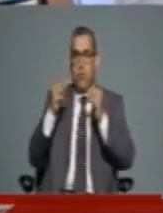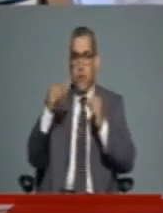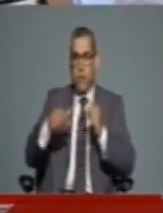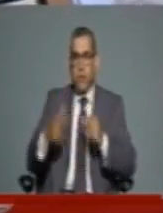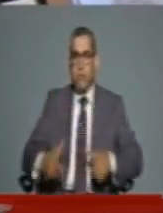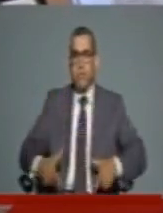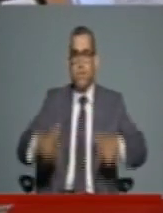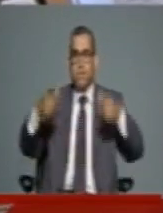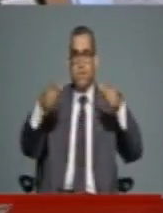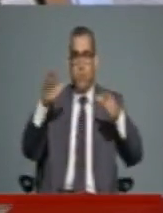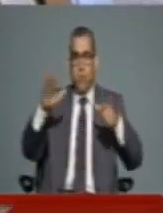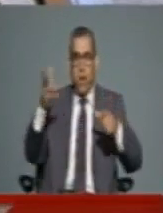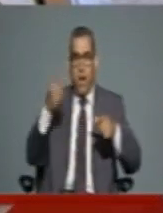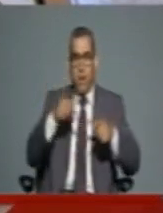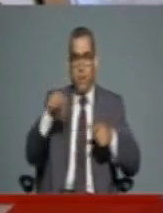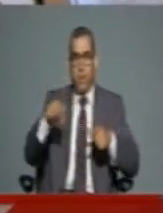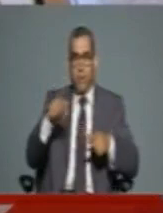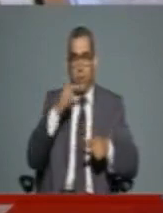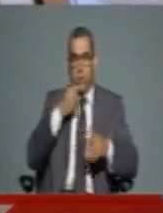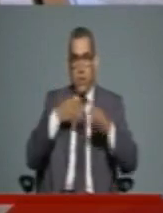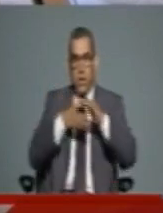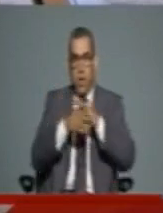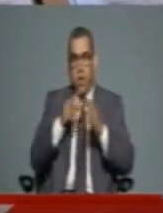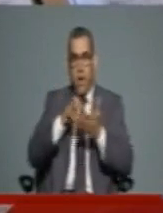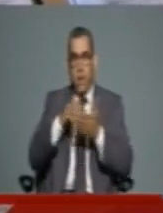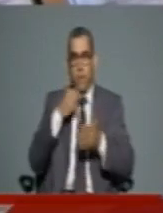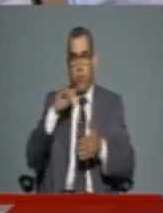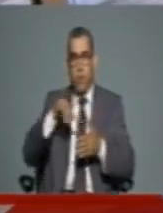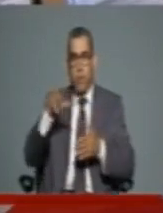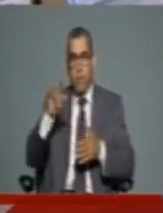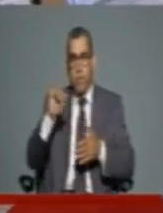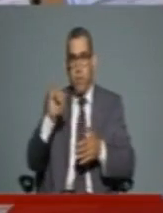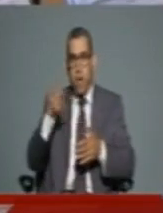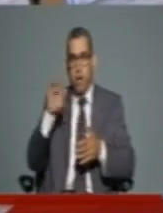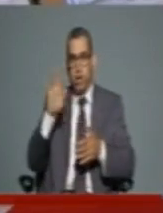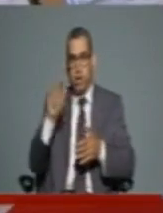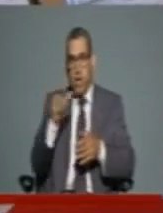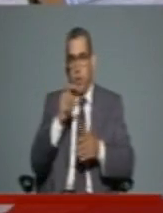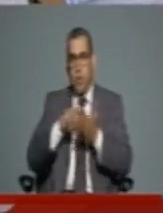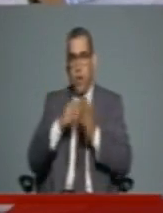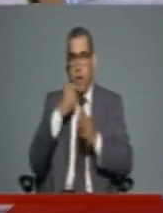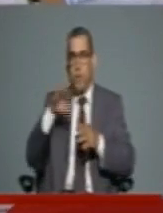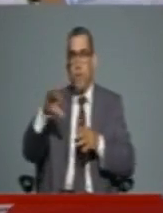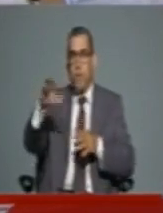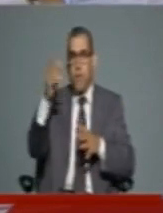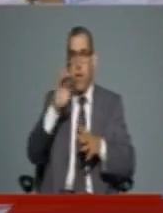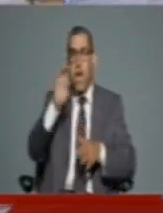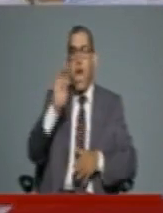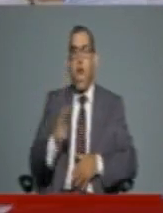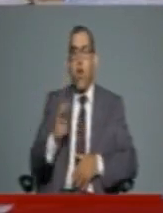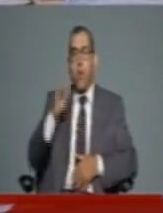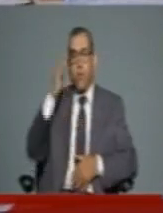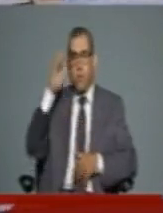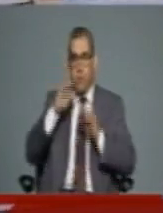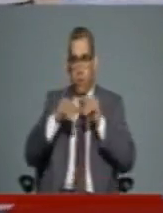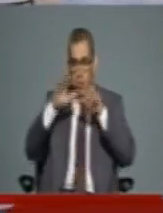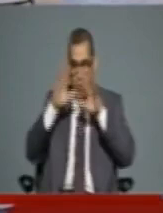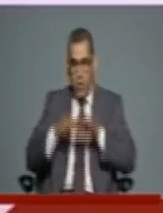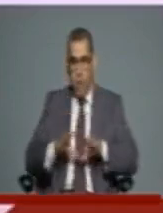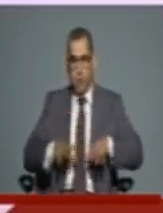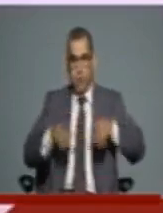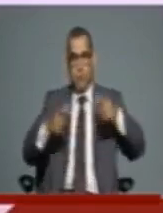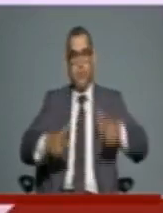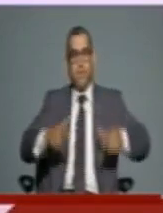موجودة سواء في المفلسة سواء في المرجدة سواء في كافة، وبالذات في الجنوب هنضيف هذا